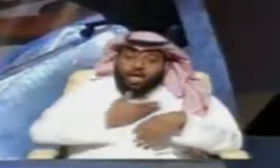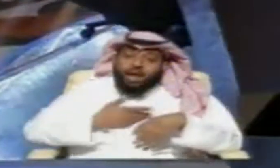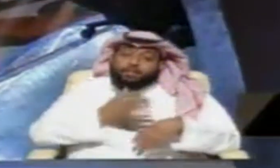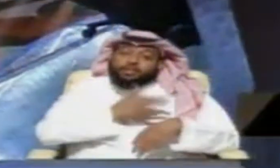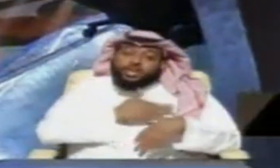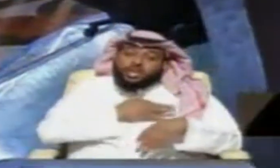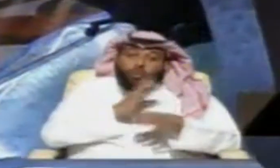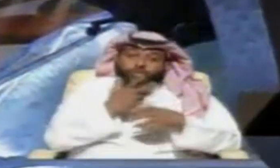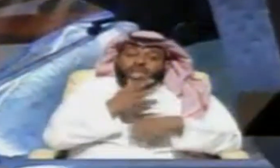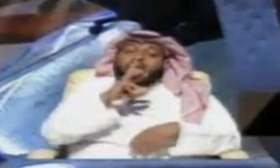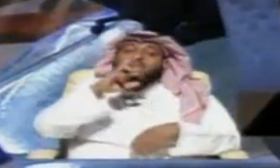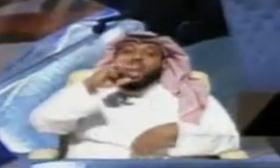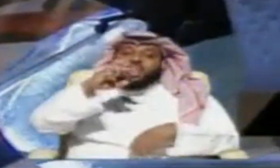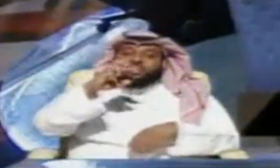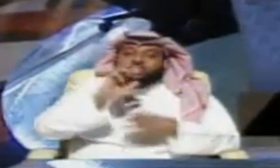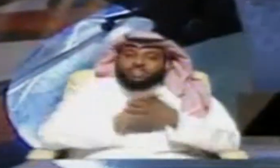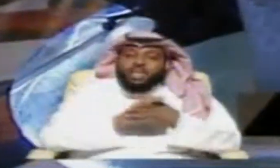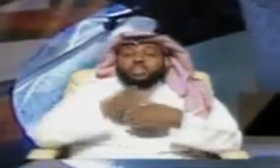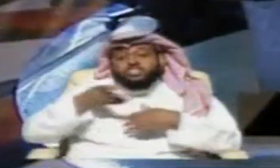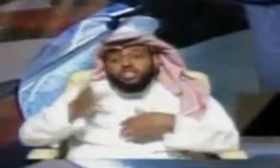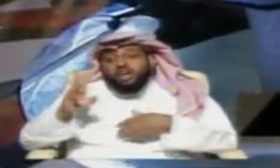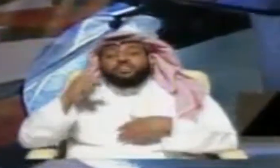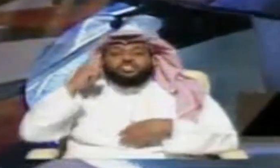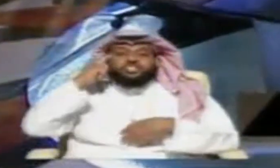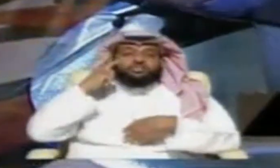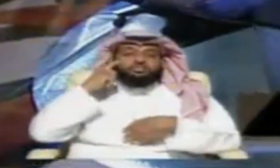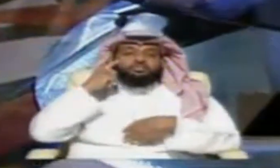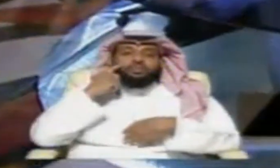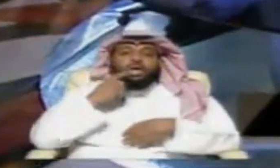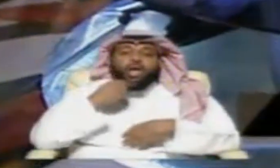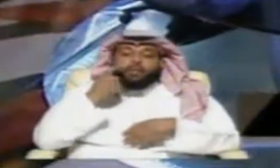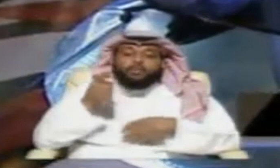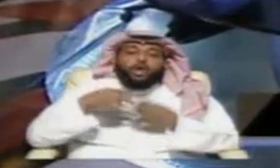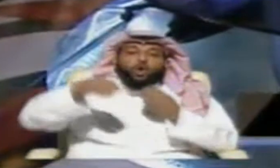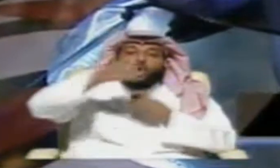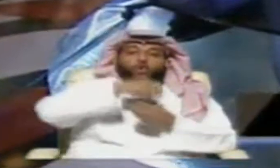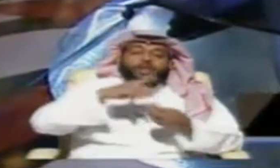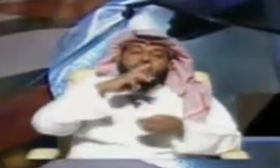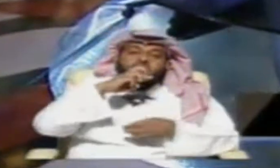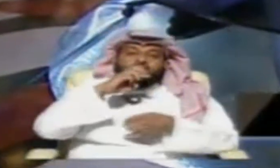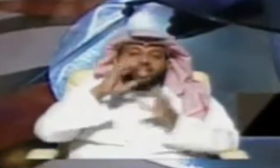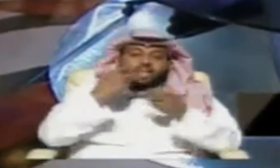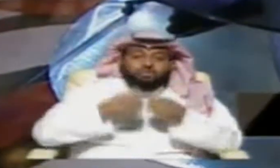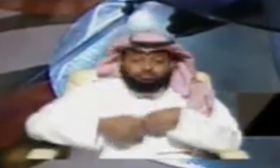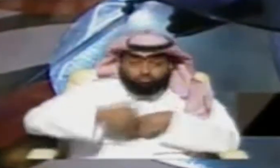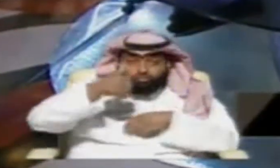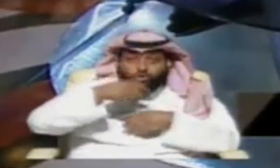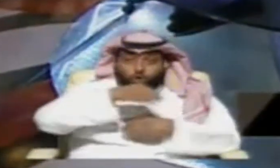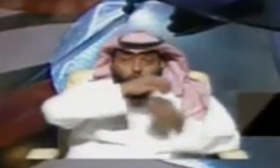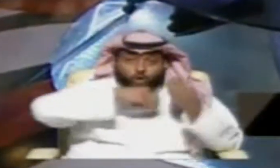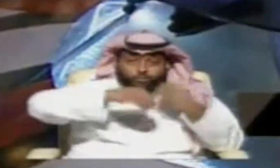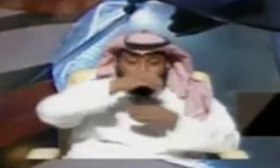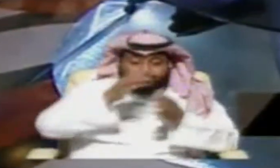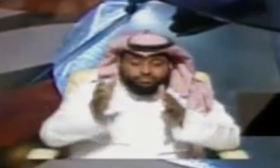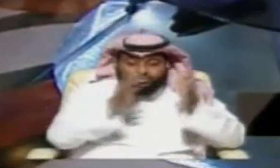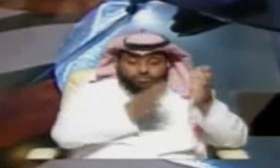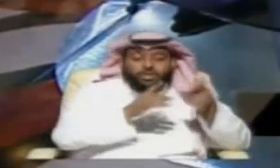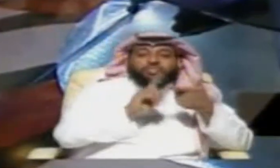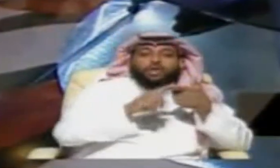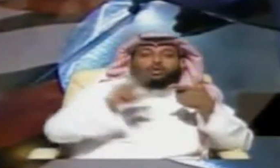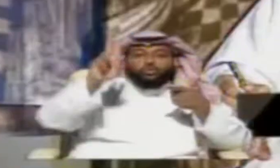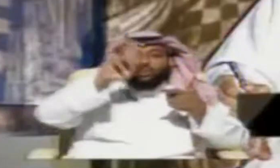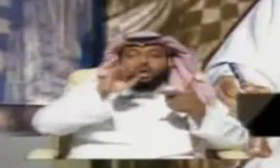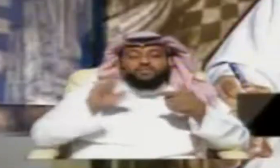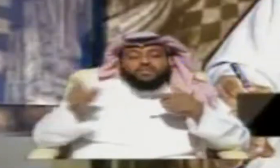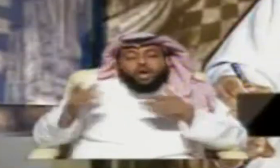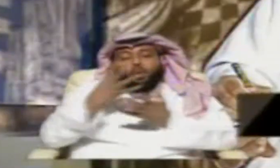يوم السبت، وأديت العمرة يوم الأحد. أيوة. ممكن سؤال ثاني برضه؟ تفضل يا أختي. ولدي اشتغل صيدلي